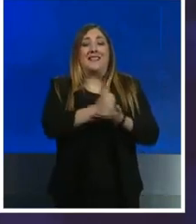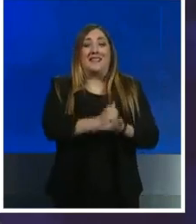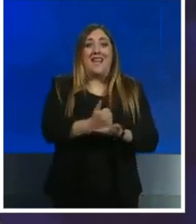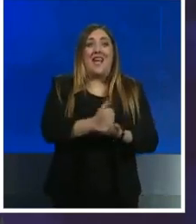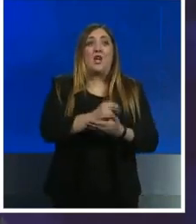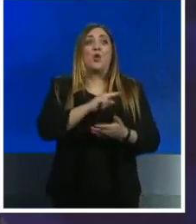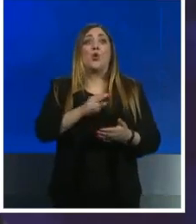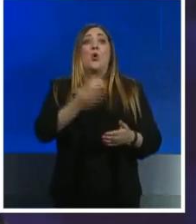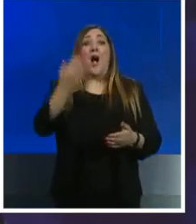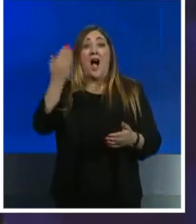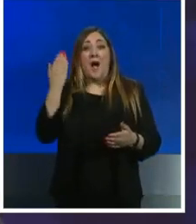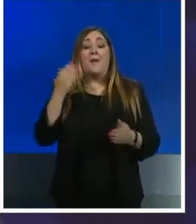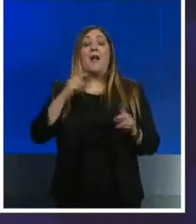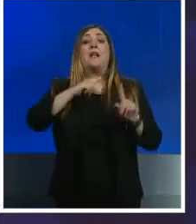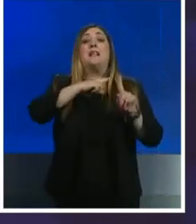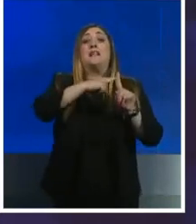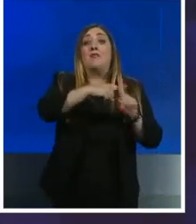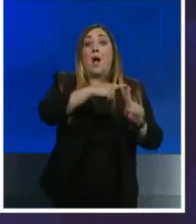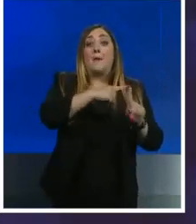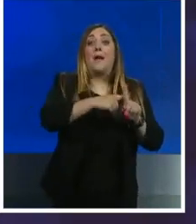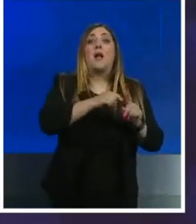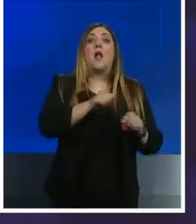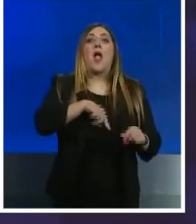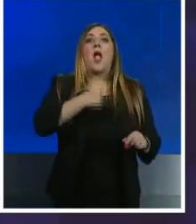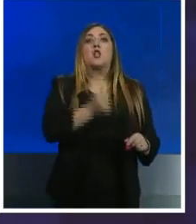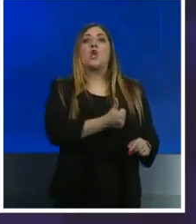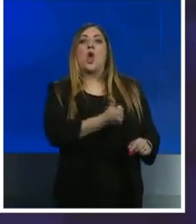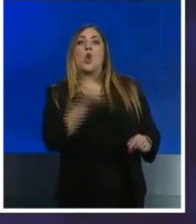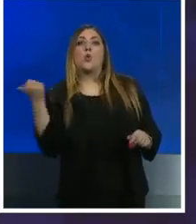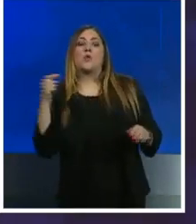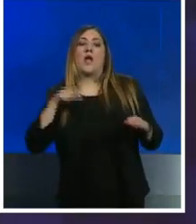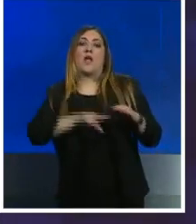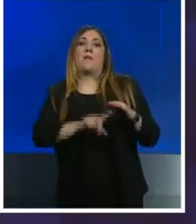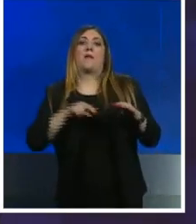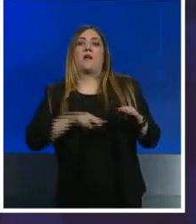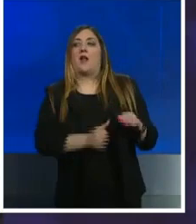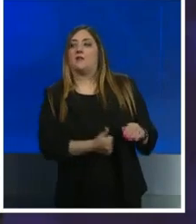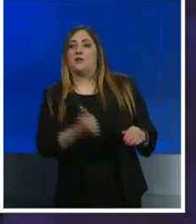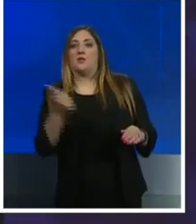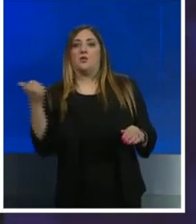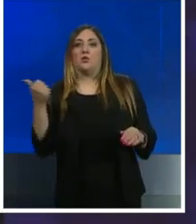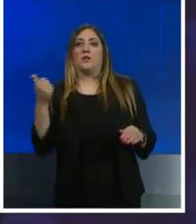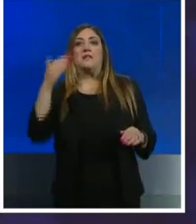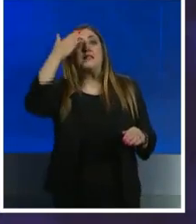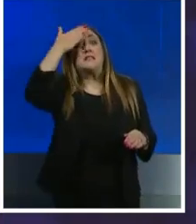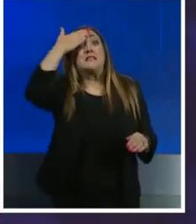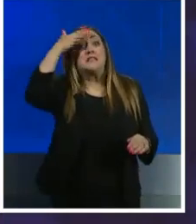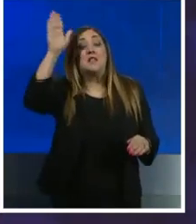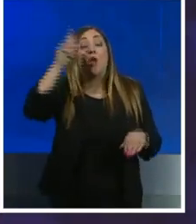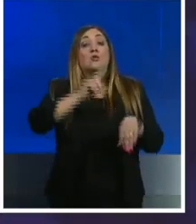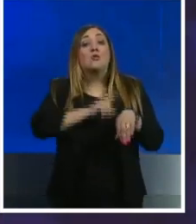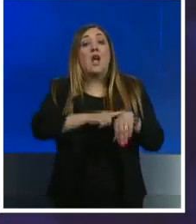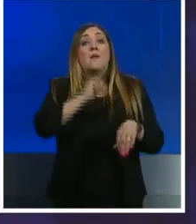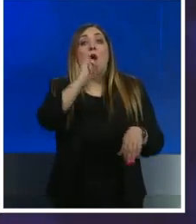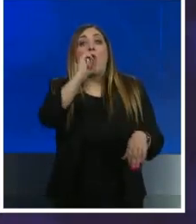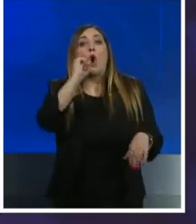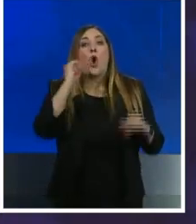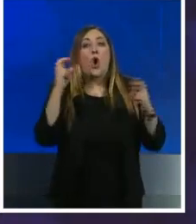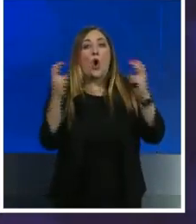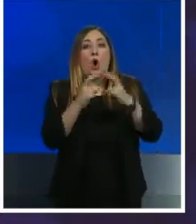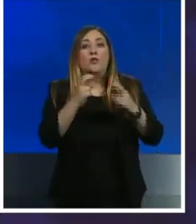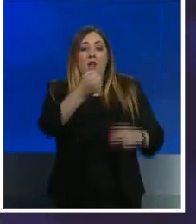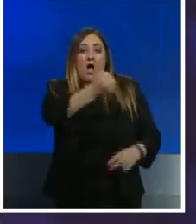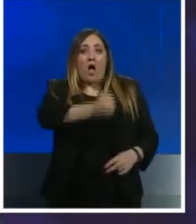favur il-pushback. U issa ma ninsewx li darba kien kontra l-abort u issa jrid